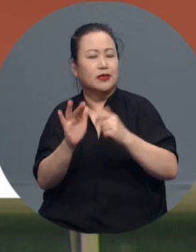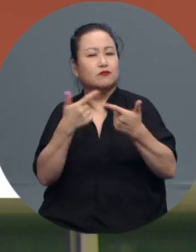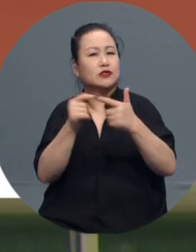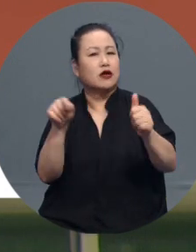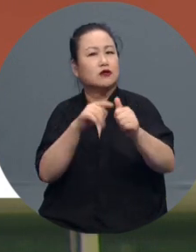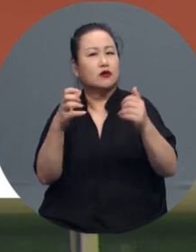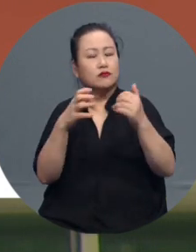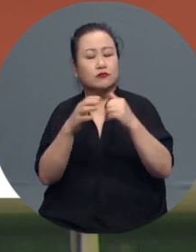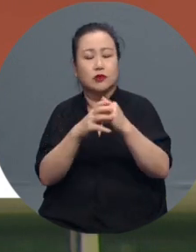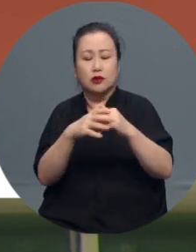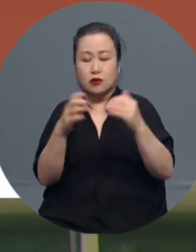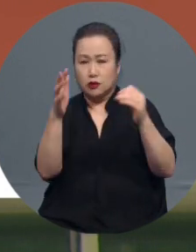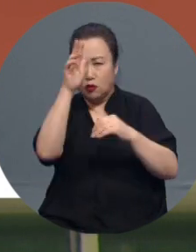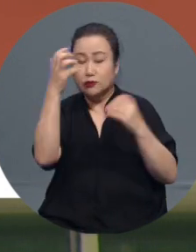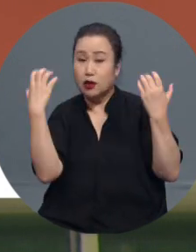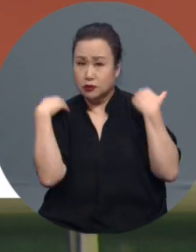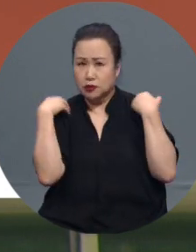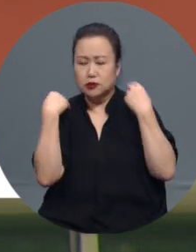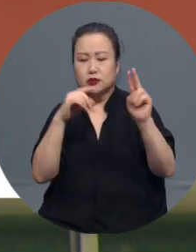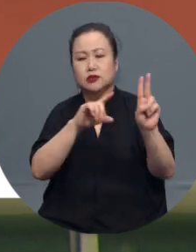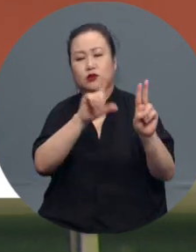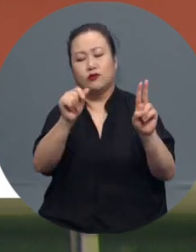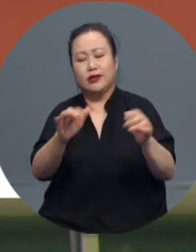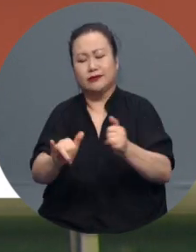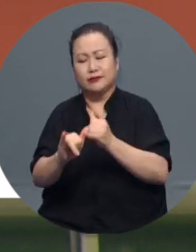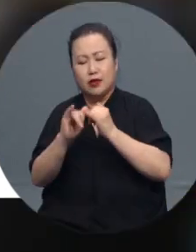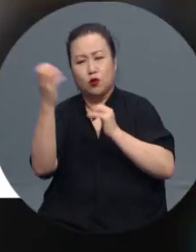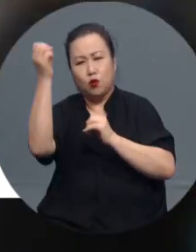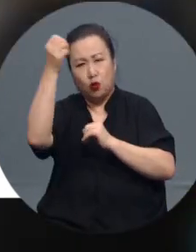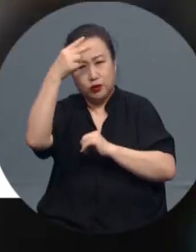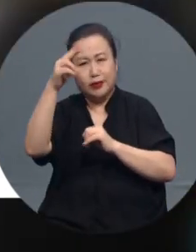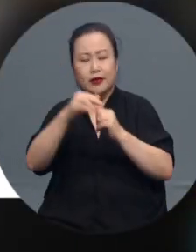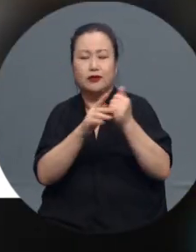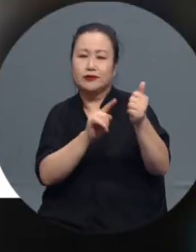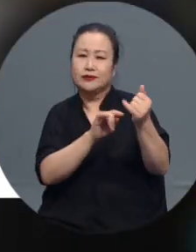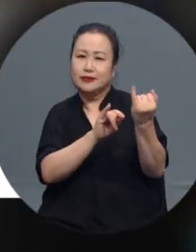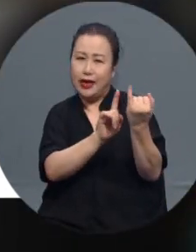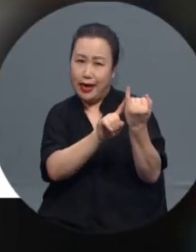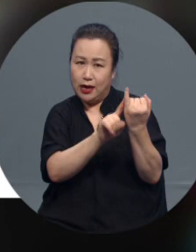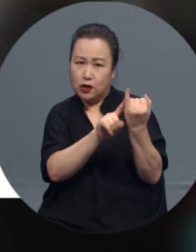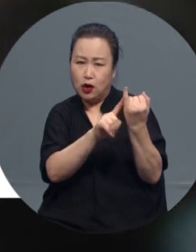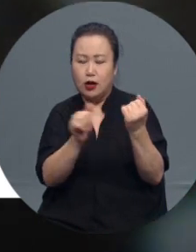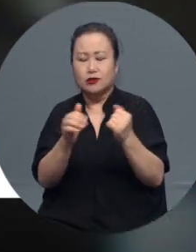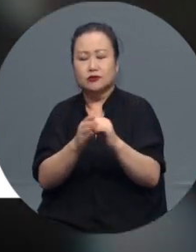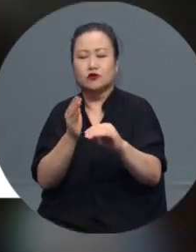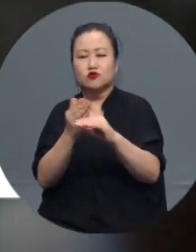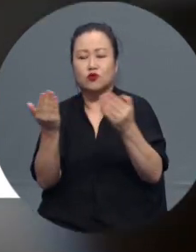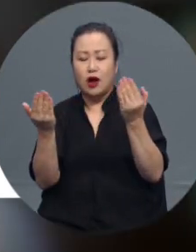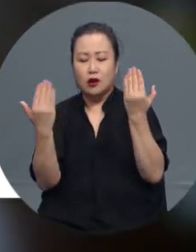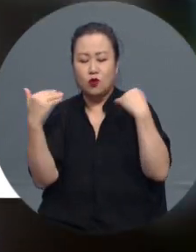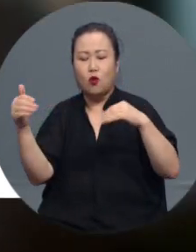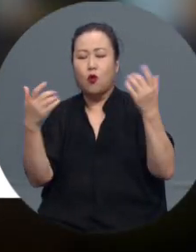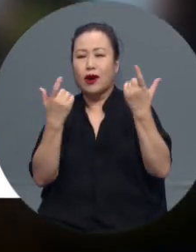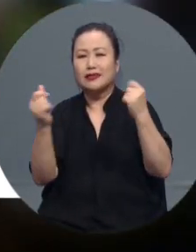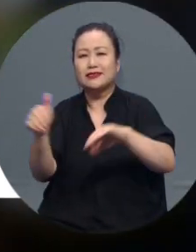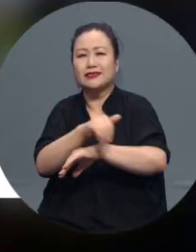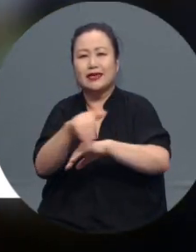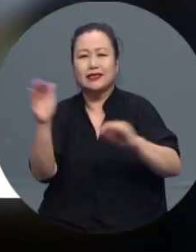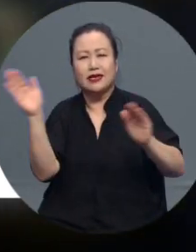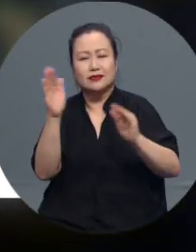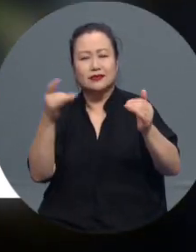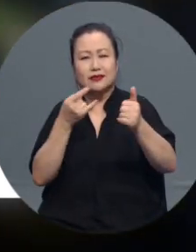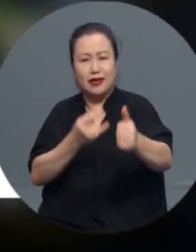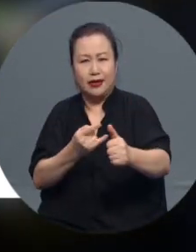부산경찰 점을 내 지난 2월 스스로 목숨을 끊은 고등학교 2학년 a 양과 중학교를 같이 다닌 학생들을 상대로